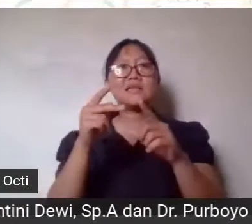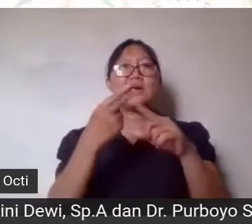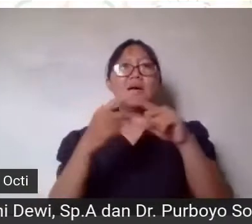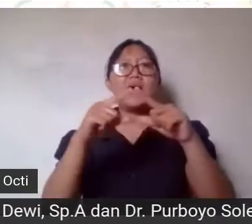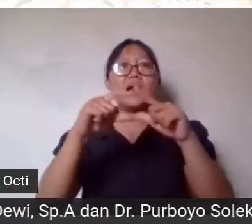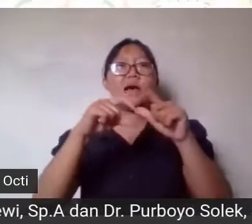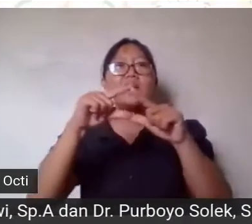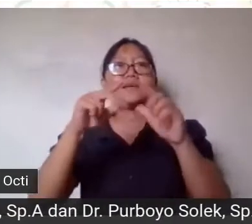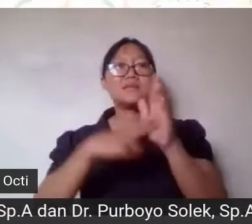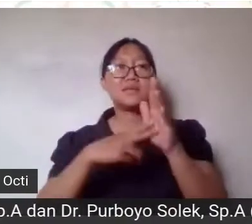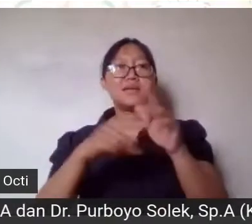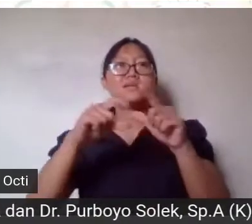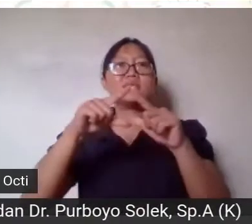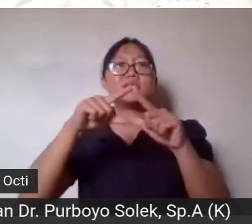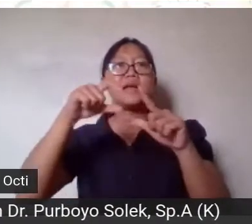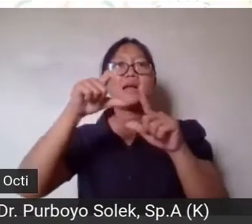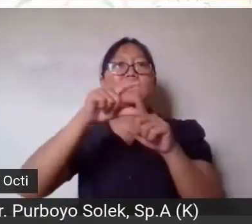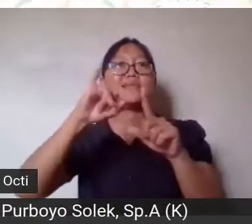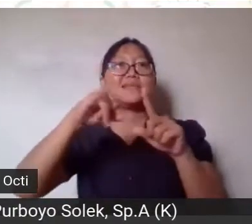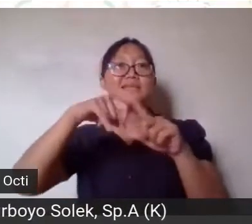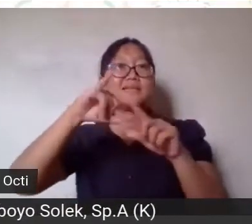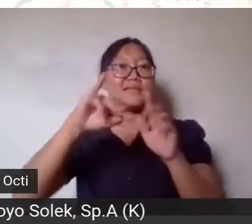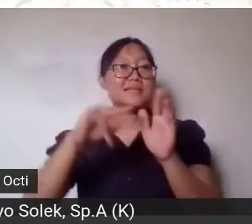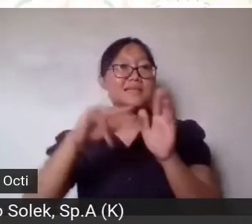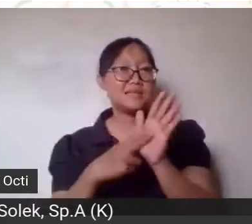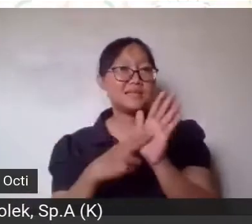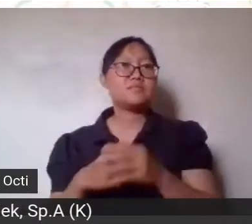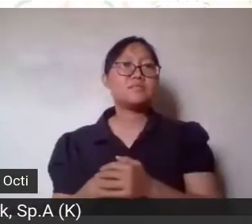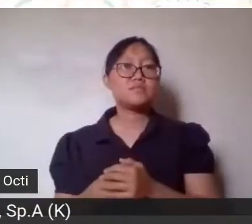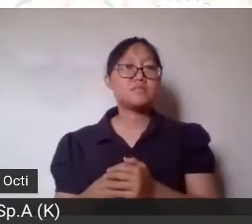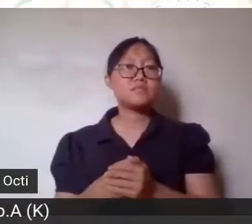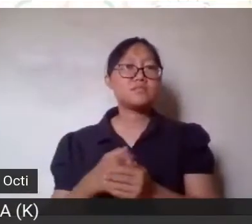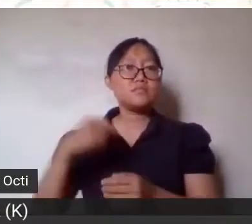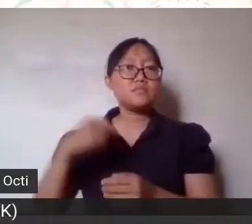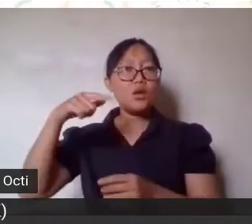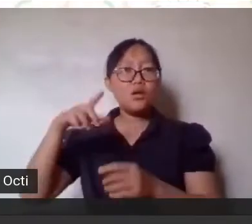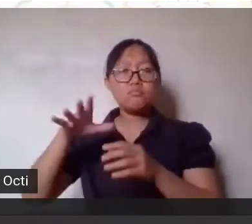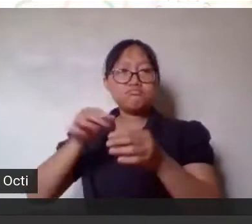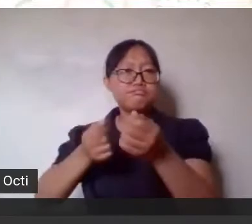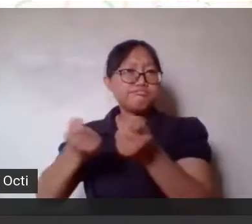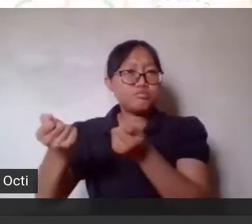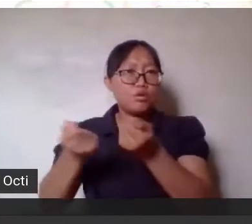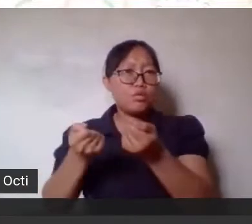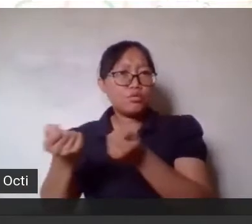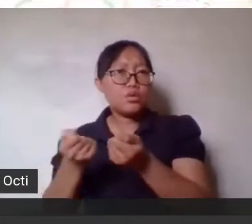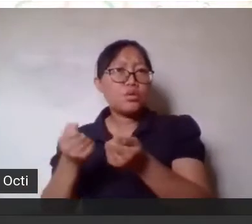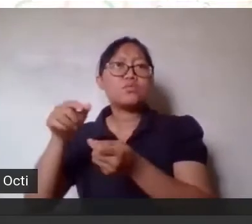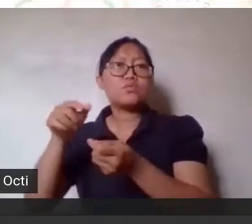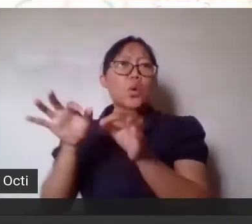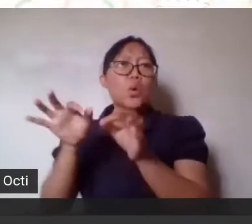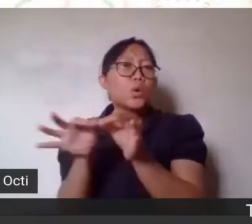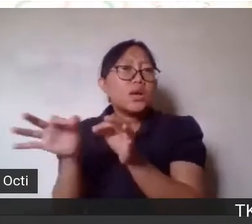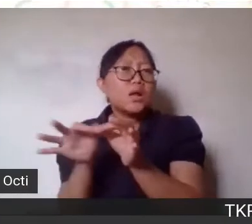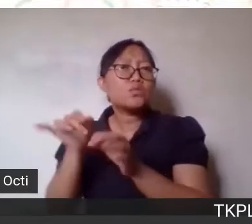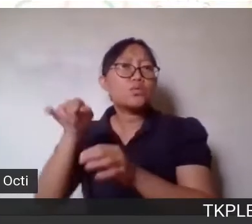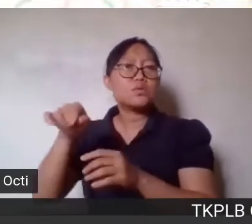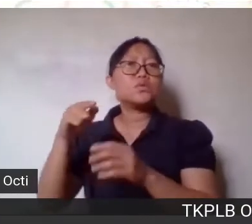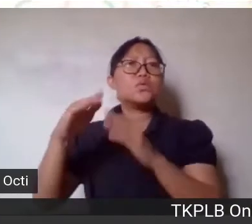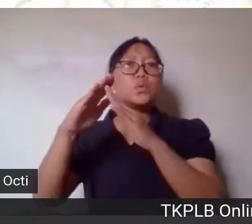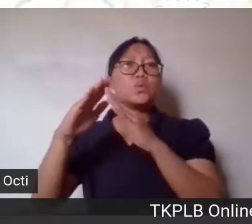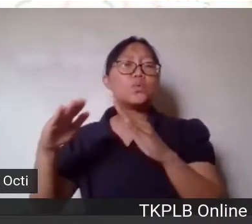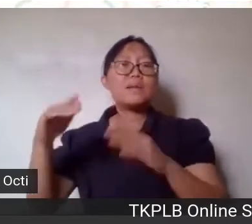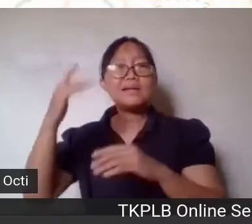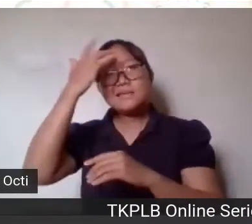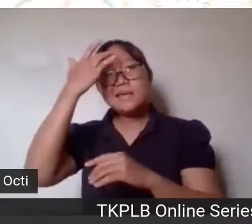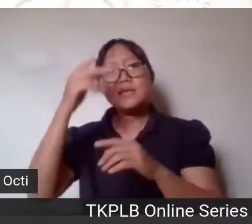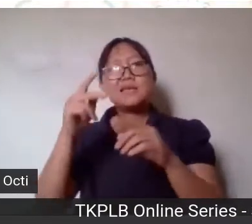Rumah Sakit Hasan Sadikin Bandung. Nah, mungkin yang ingin dijelaskan sedikit adalah sebagian dari